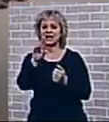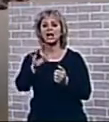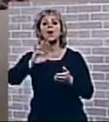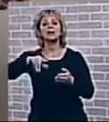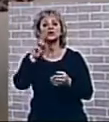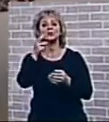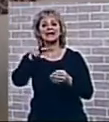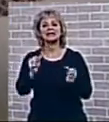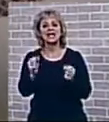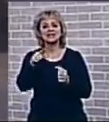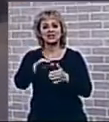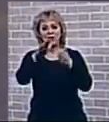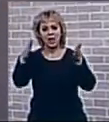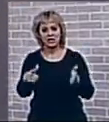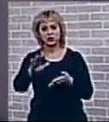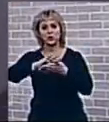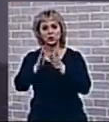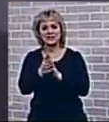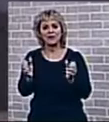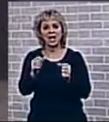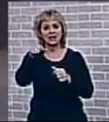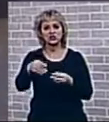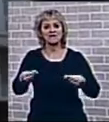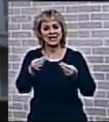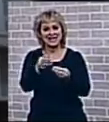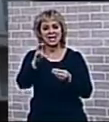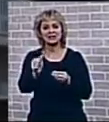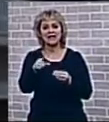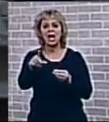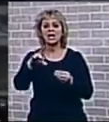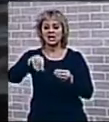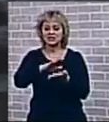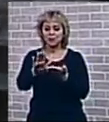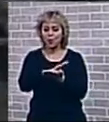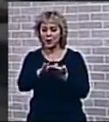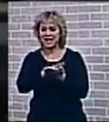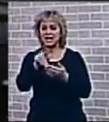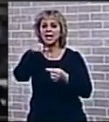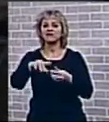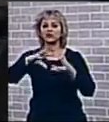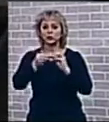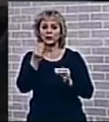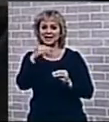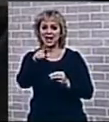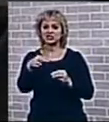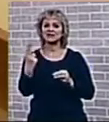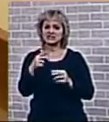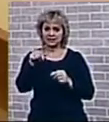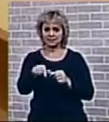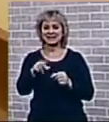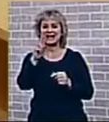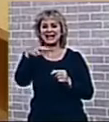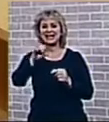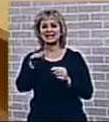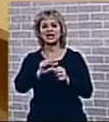Затем клинкер остывает в холодильнике. Условия охлаждения влияют на размолоспособность, то есть в итоге на качество цемента.